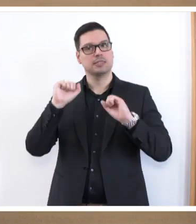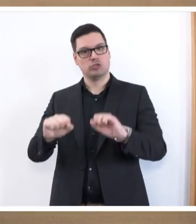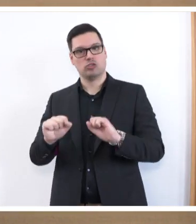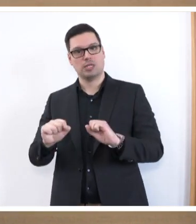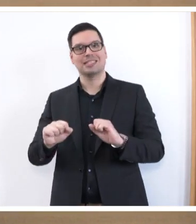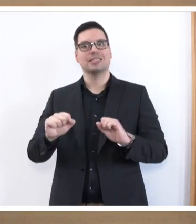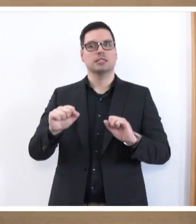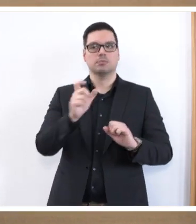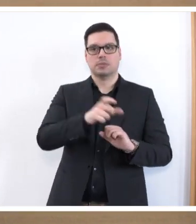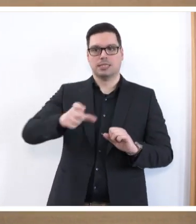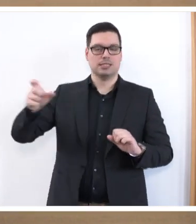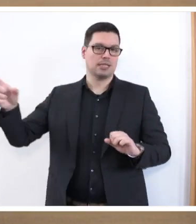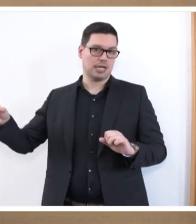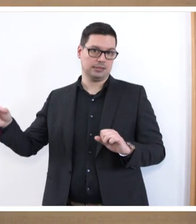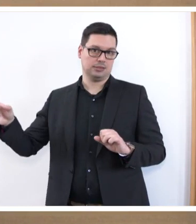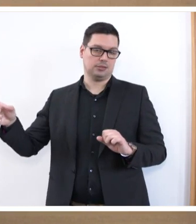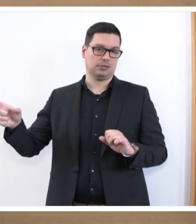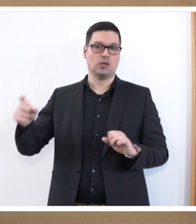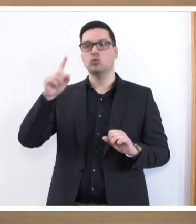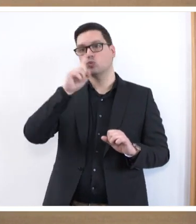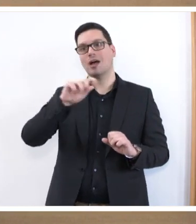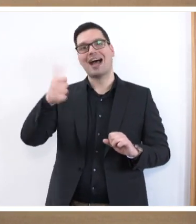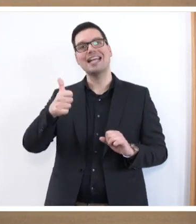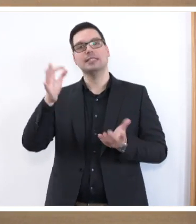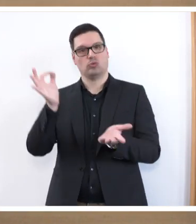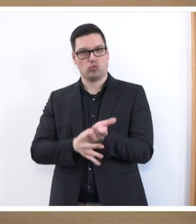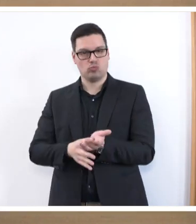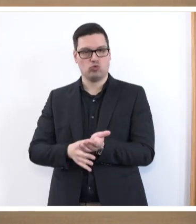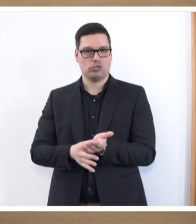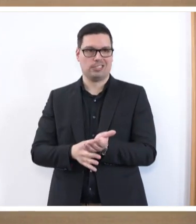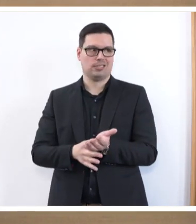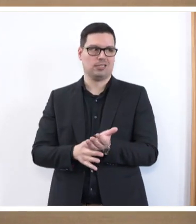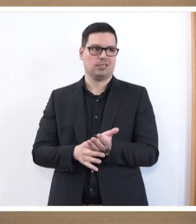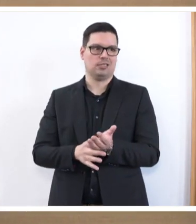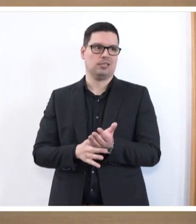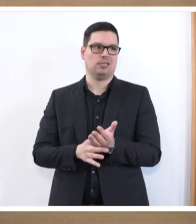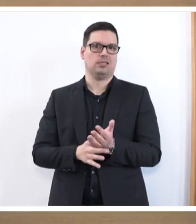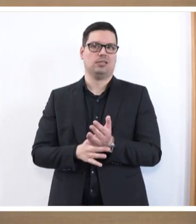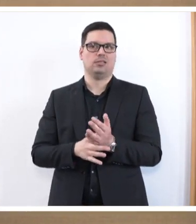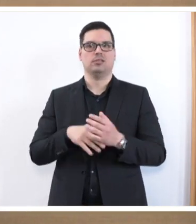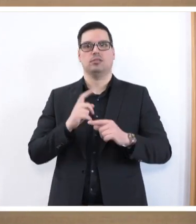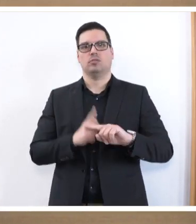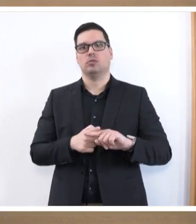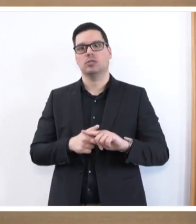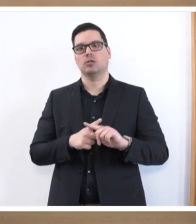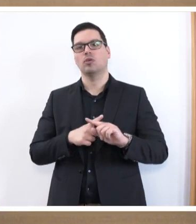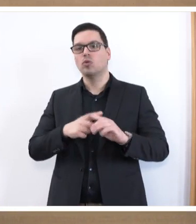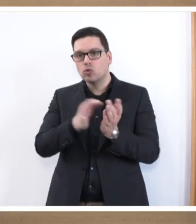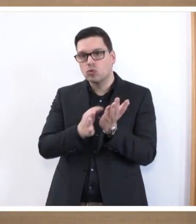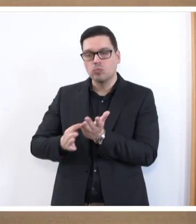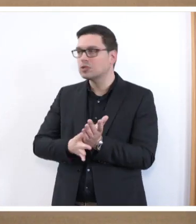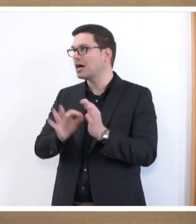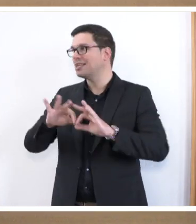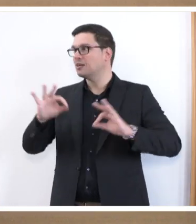die Kandidatinnen und Kandidaten auch tatsächlich nur in einer Kommune kandidieren. Und wir würden unsere kommunale Familie mit diesem Vorschlag